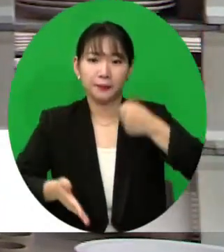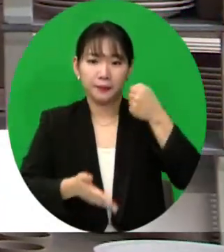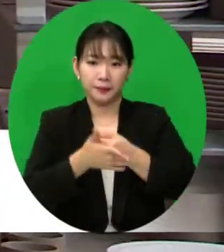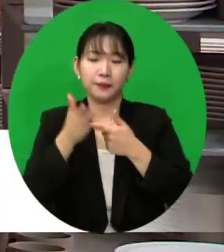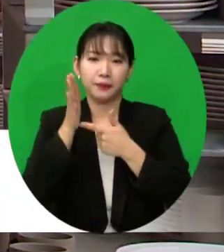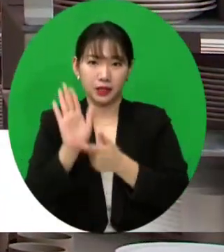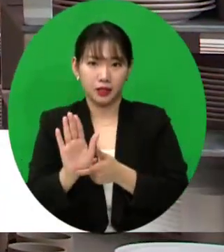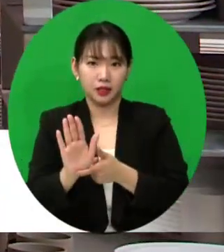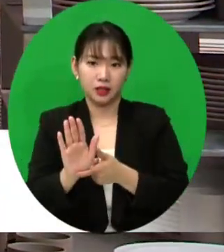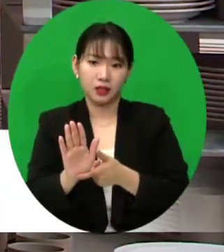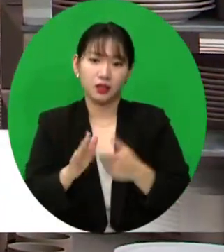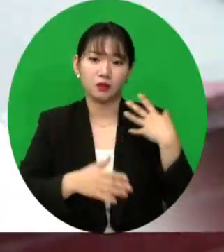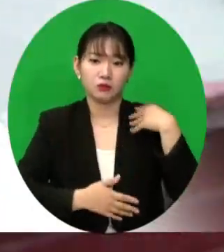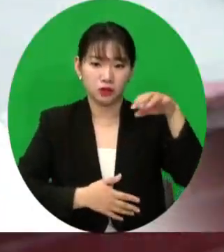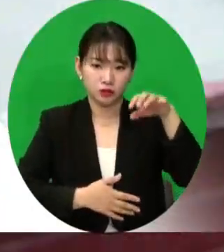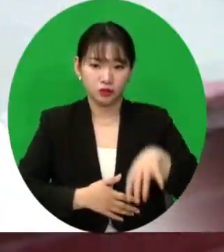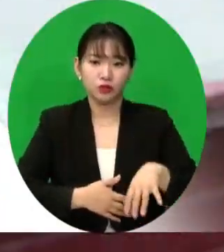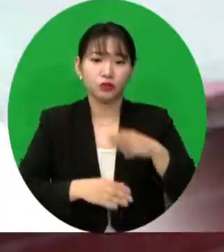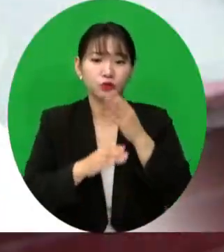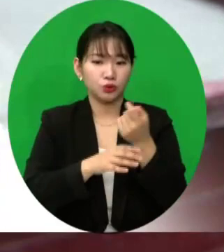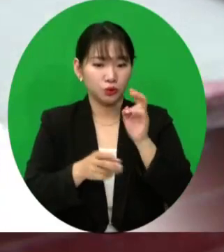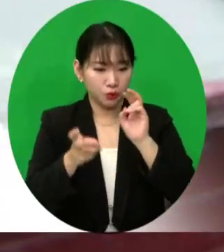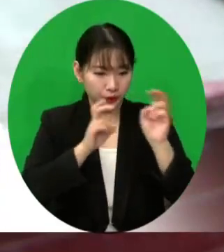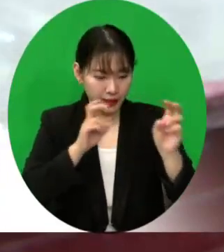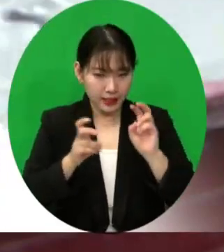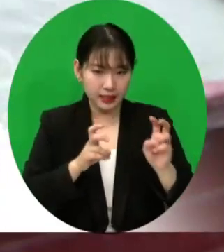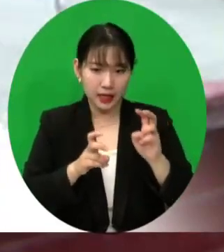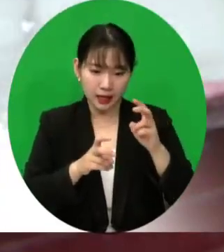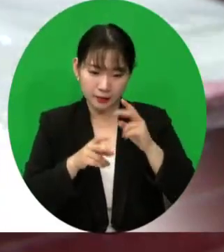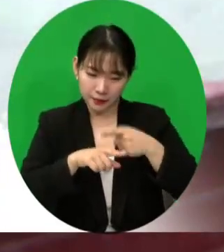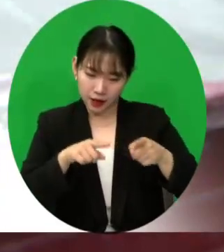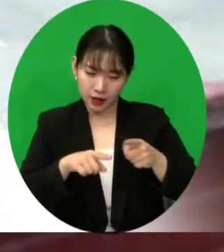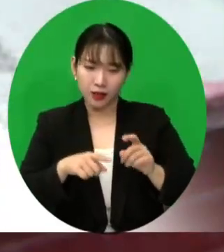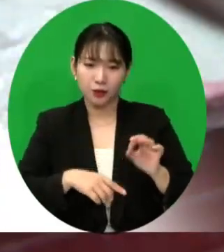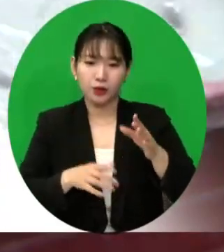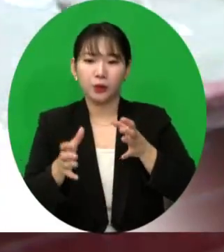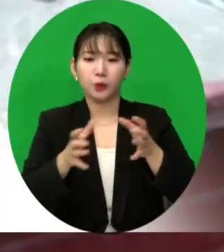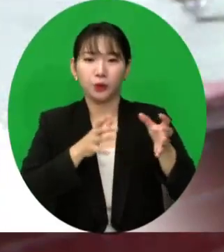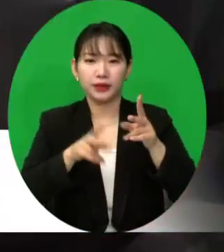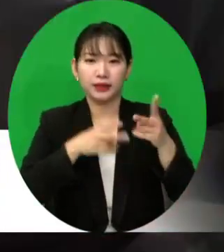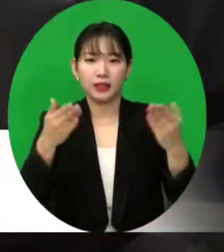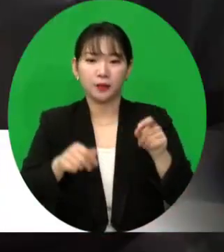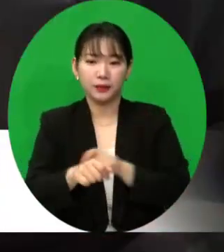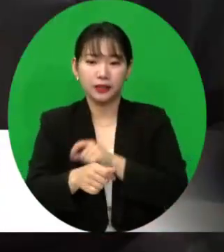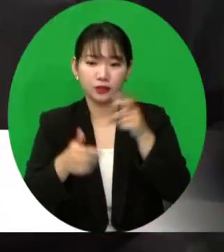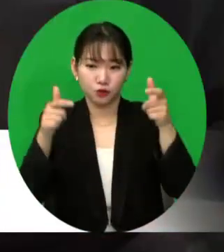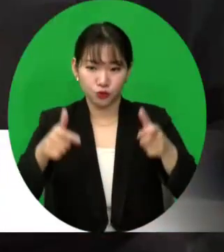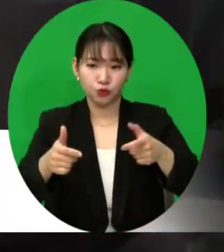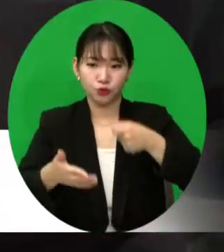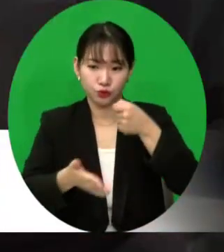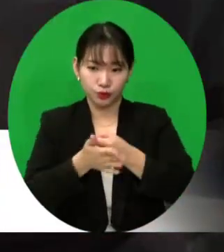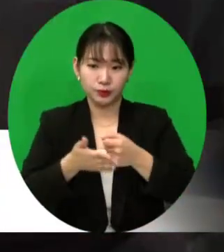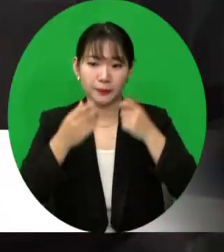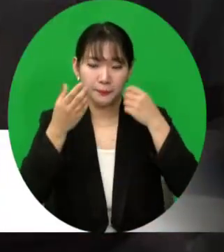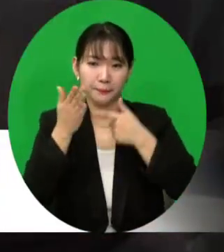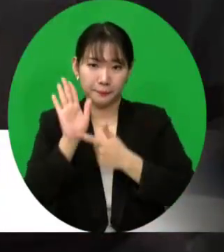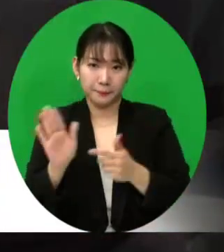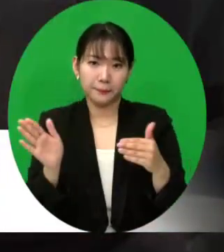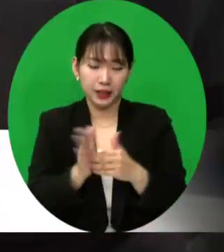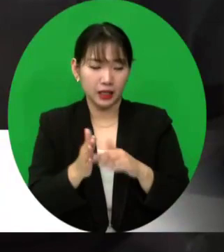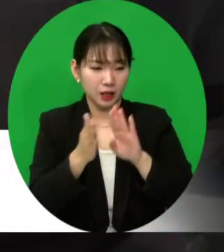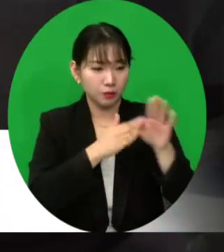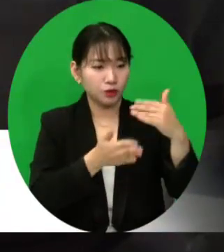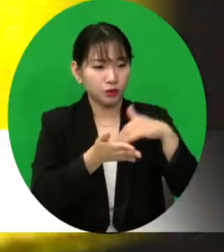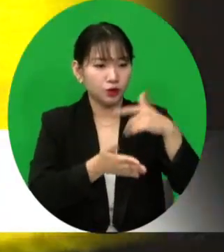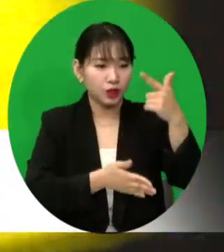지정됐습니다. 무안군은 중소벤처기업부 심의를 통해 도자복합산업특구로 신규 지정됐으며 앞으로 6개의